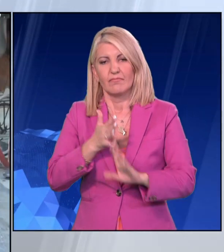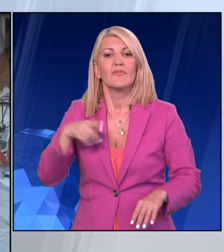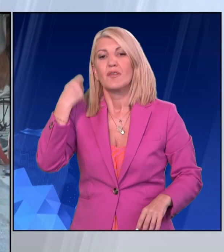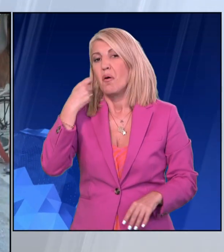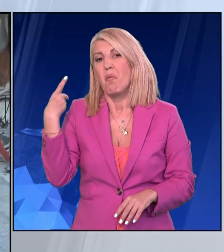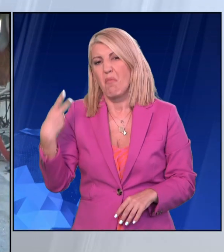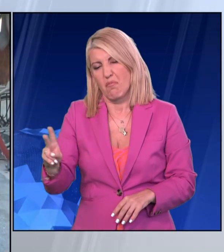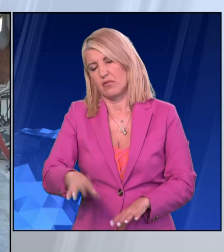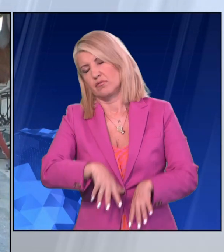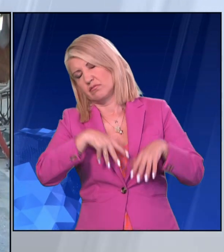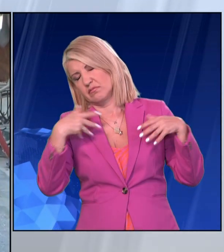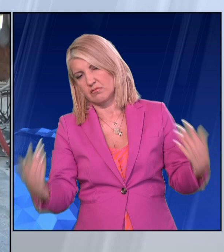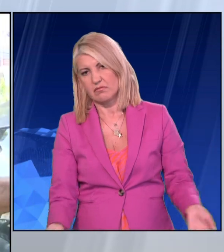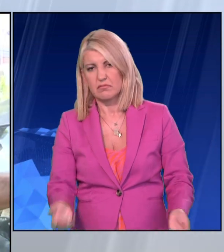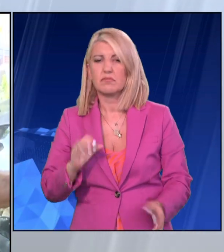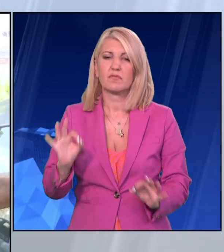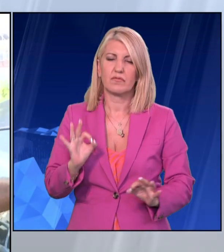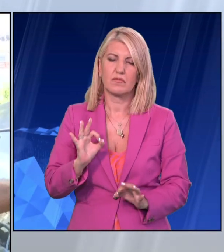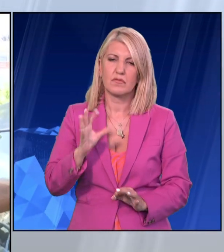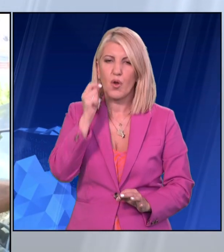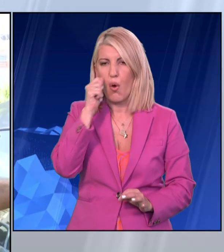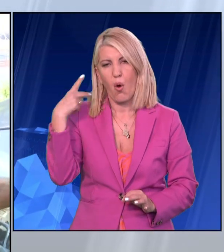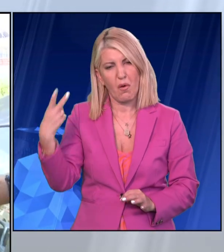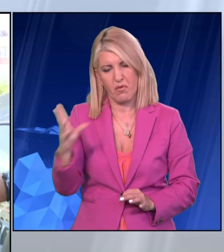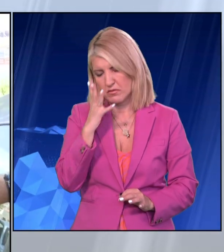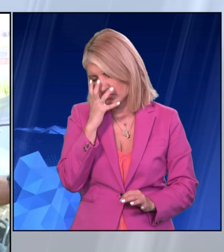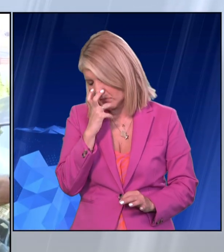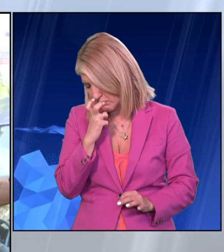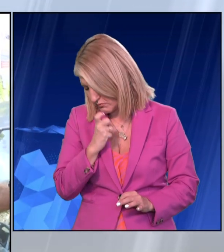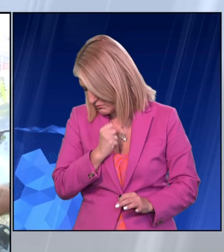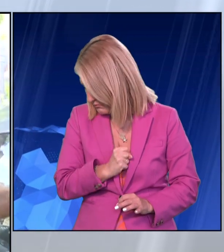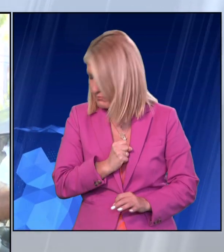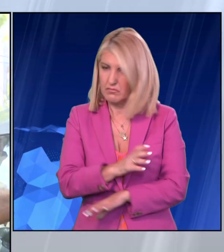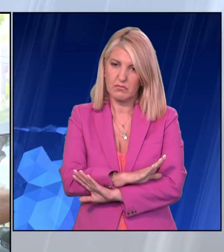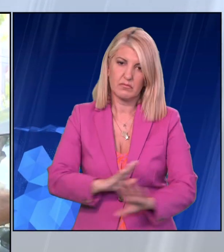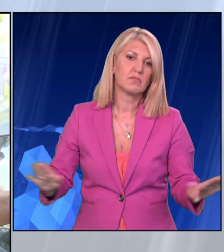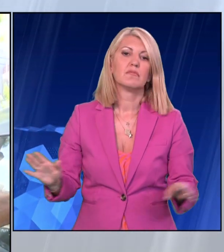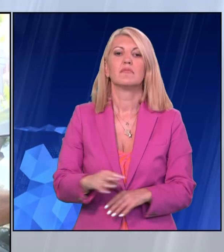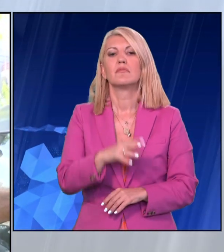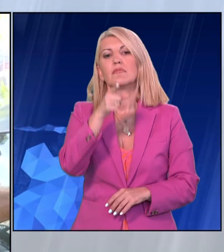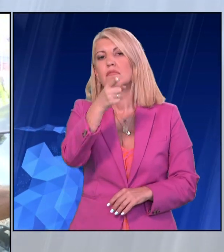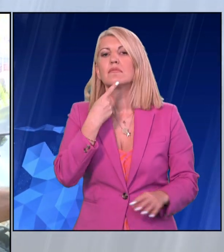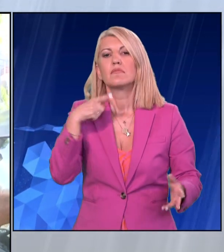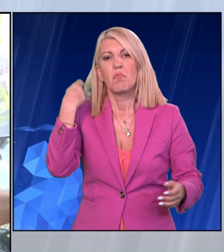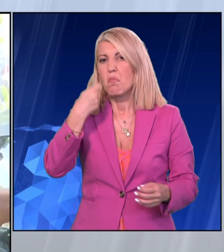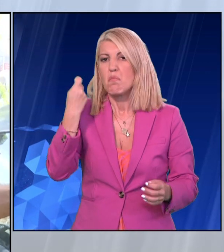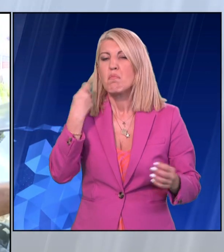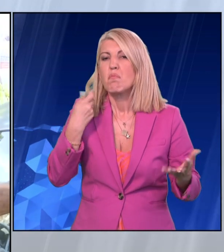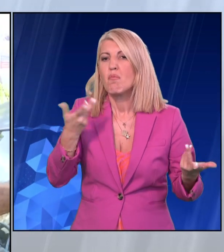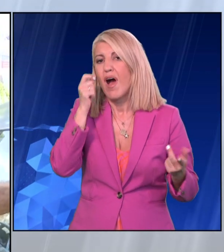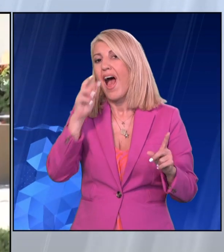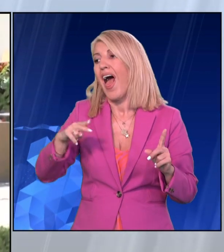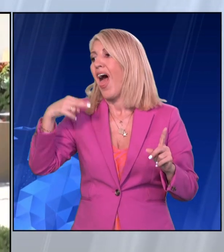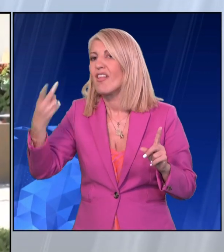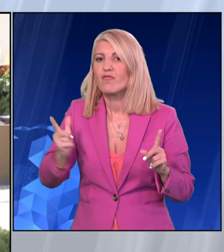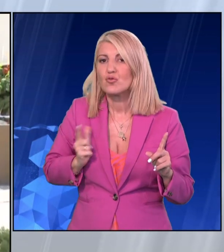κατέρευσε. Συντετριμένος είναι και ο πατέρας του. Είχα δω τη μάνα του. Πώς θα το πούμε μέχρι το πρωί, την κρατάγαμε μέχρι να έρθει ο Τεωροθαλής αδελφός του, ο